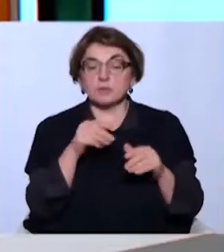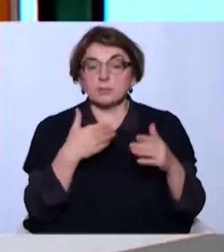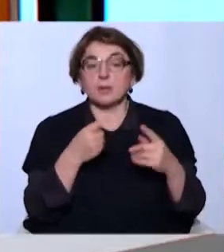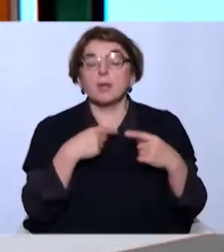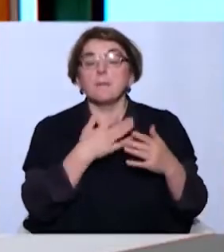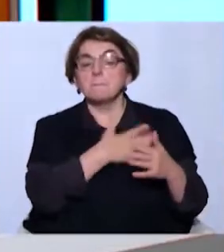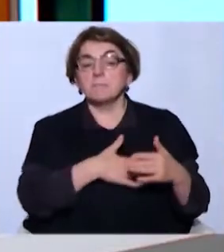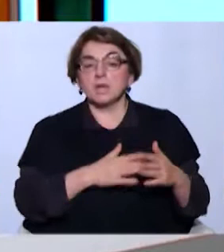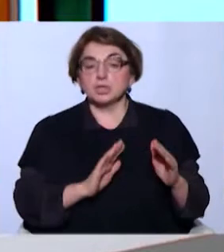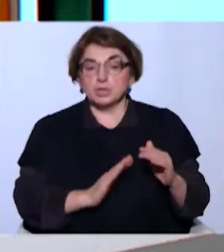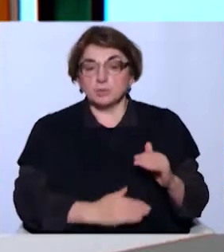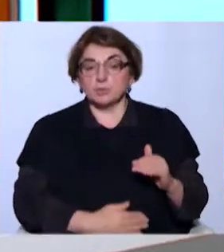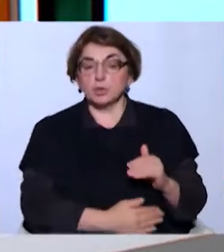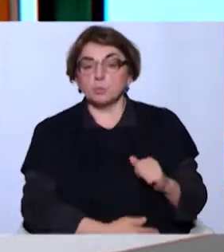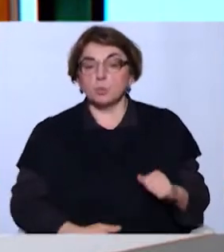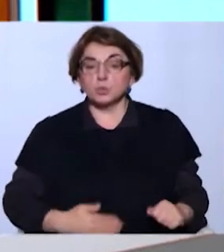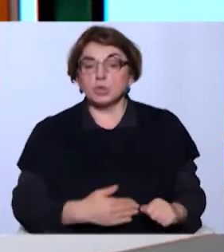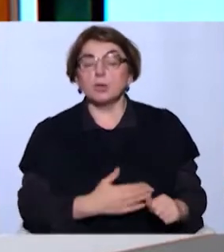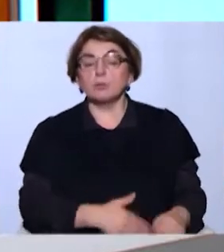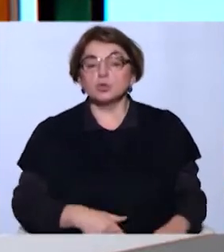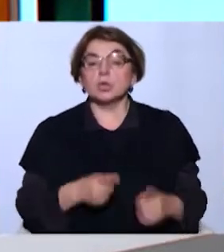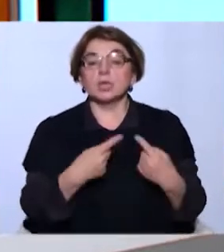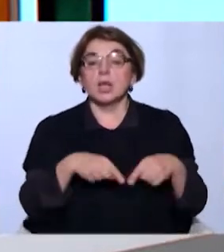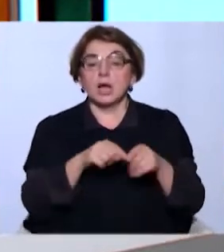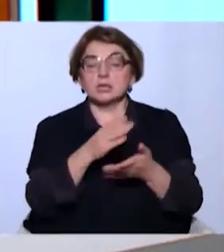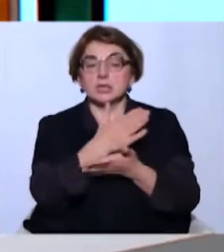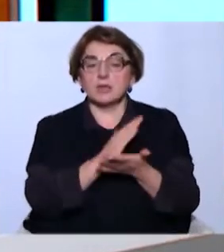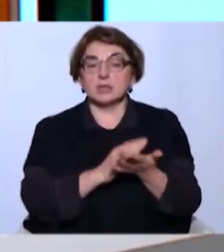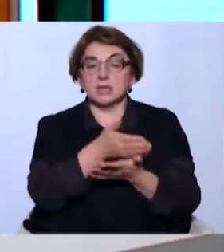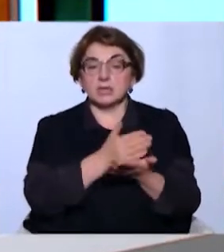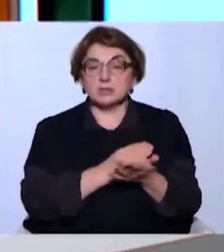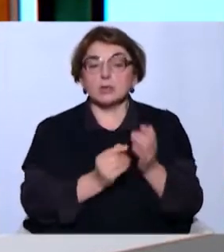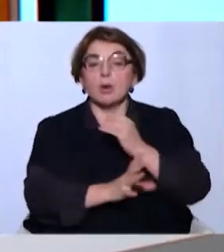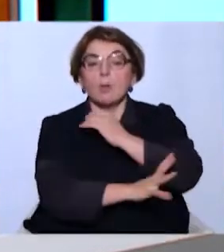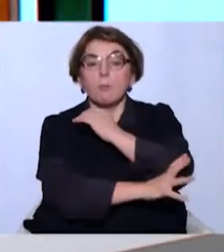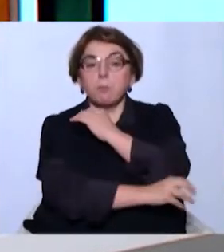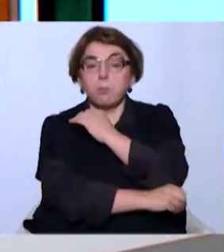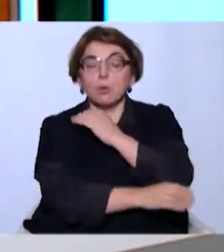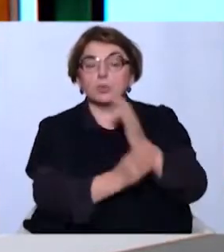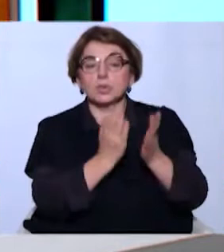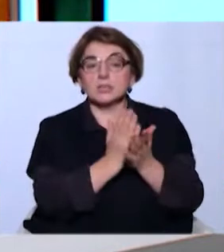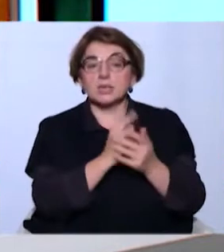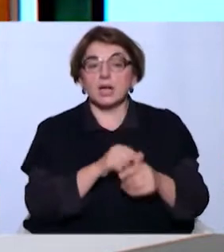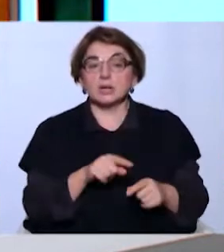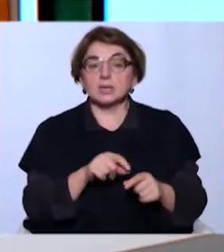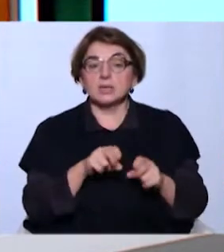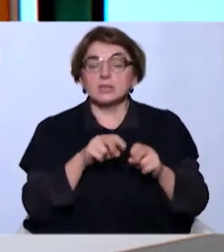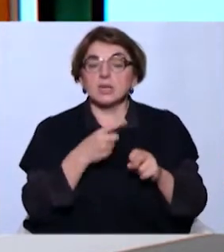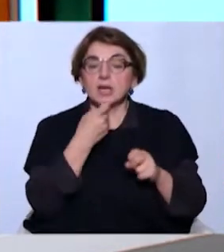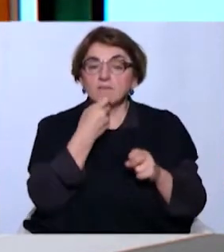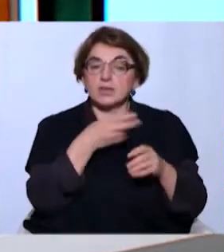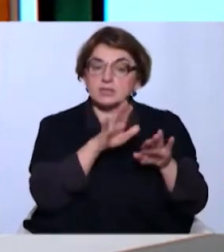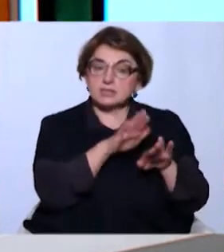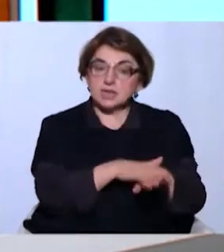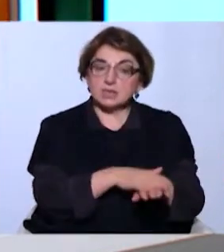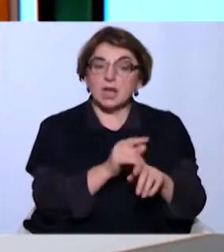მკერდის შემდეგ მოდის მუცელი. მუცელიც დანაწევრებულია მწერებისა და ბოლო ნაწევარი ბოლოვდება ან კვერცხსადებით,